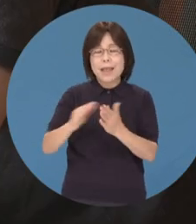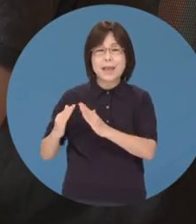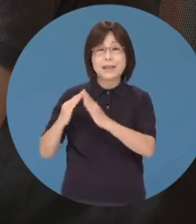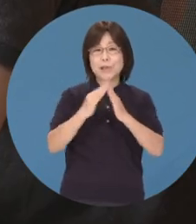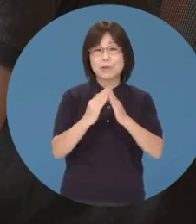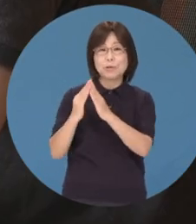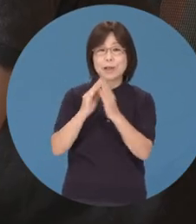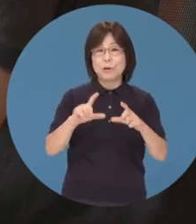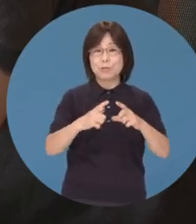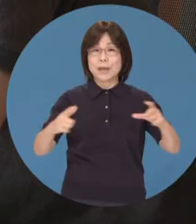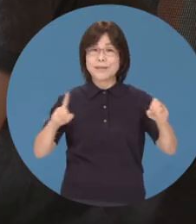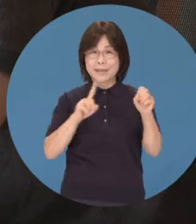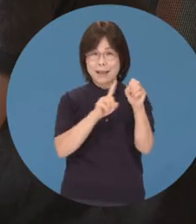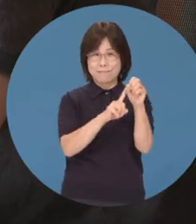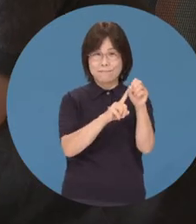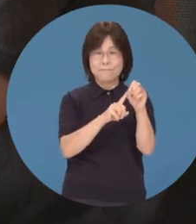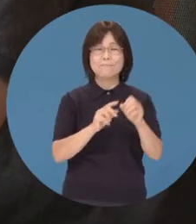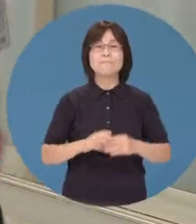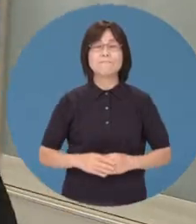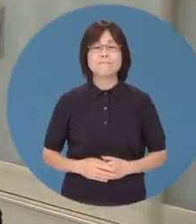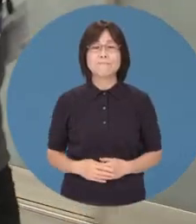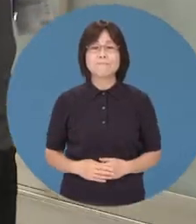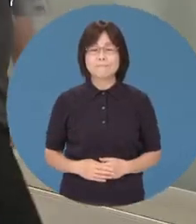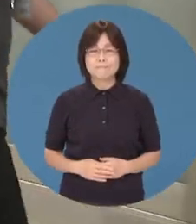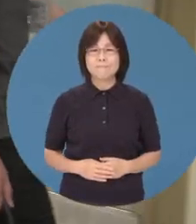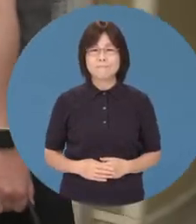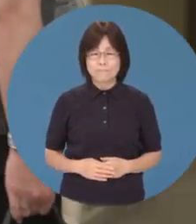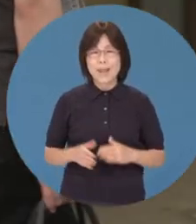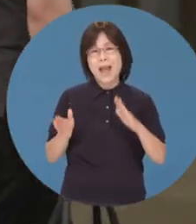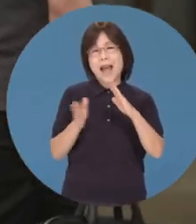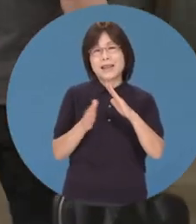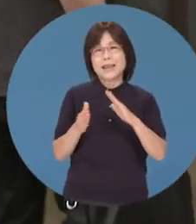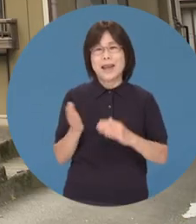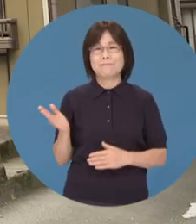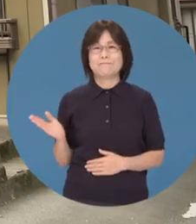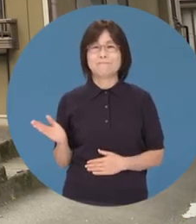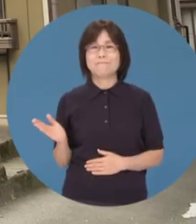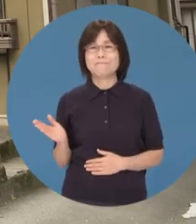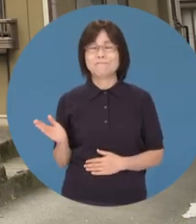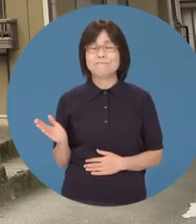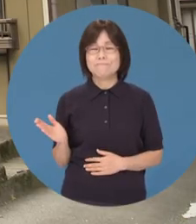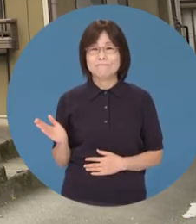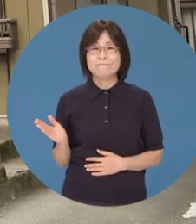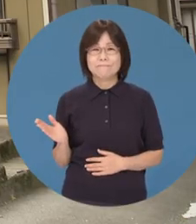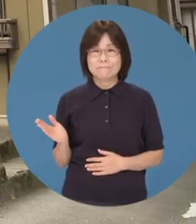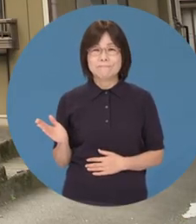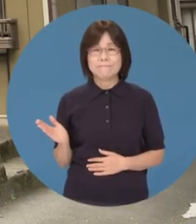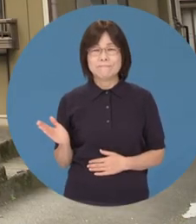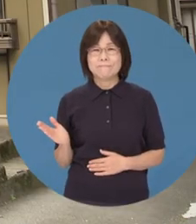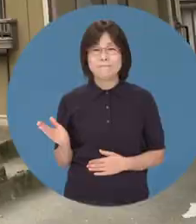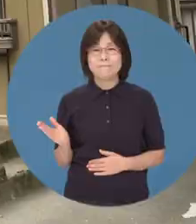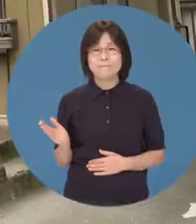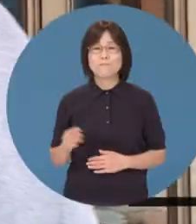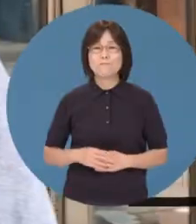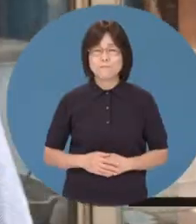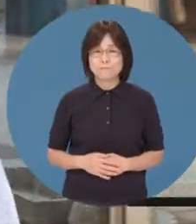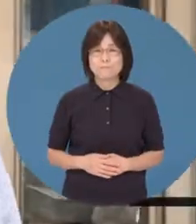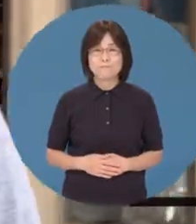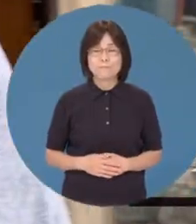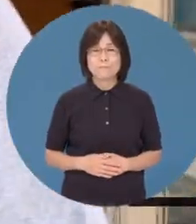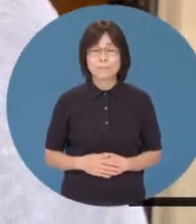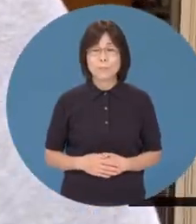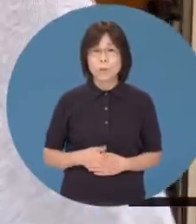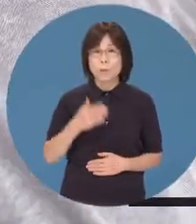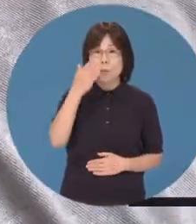者の増加を目指しています。 空き家の こちらですか？ はい、あります。 へー、